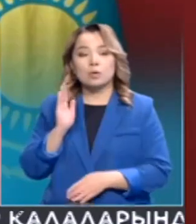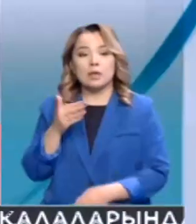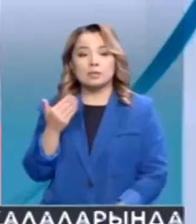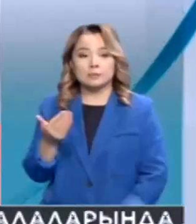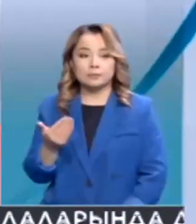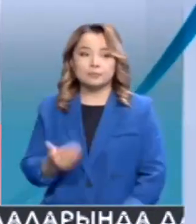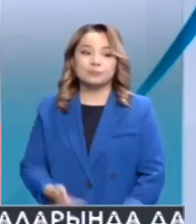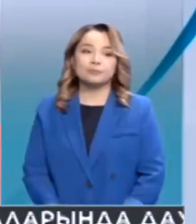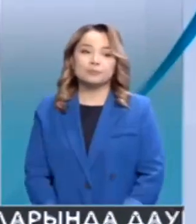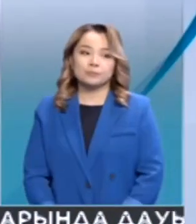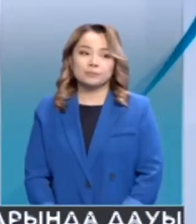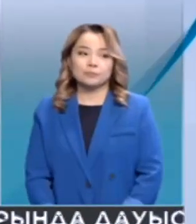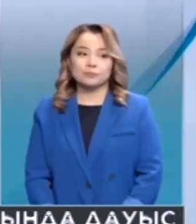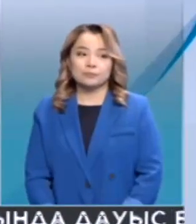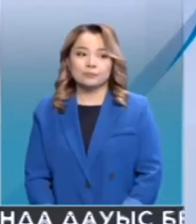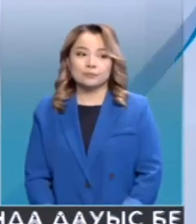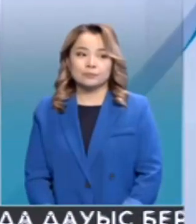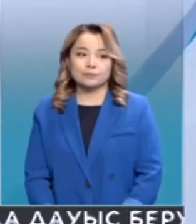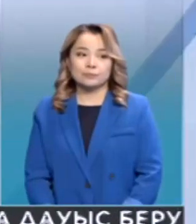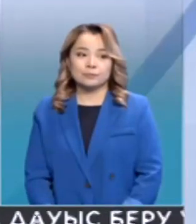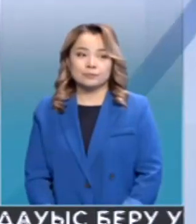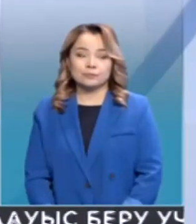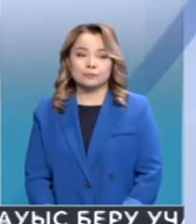сізге, өзіңізде. Рахмет.